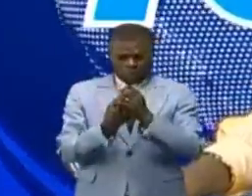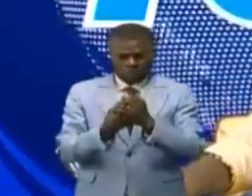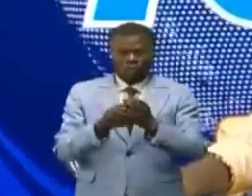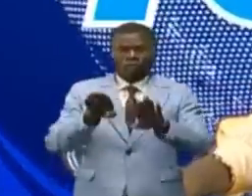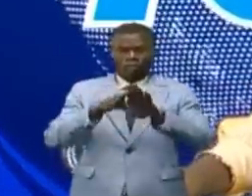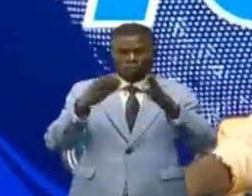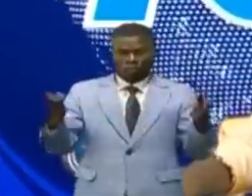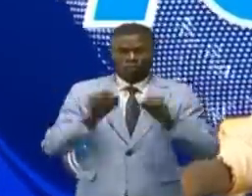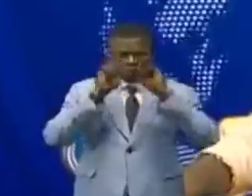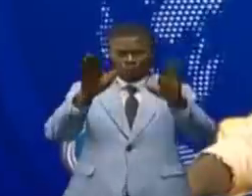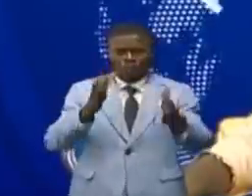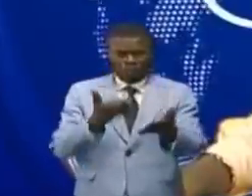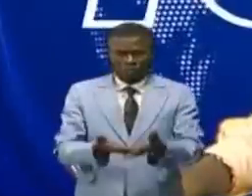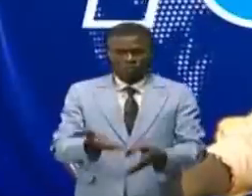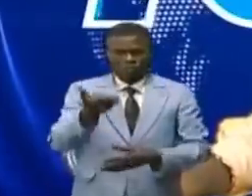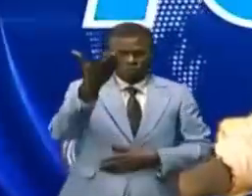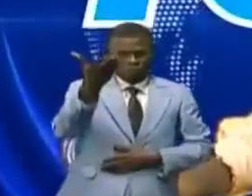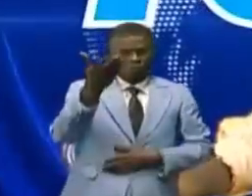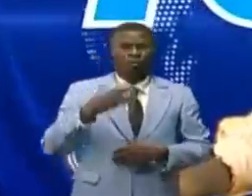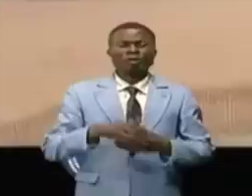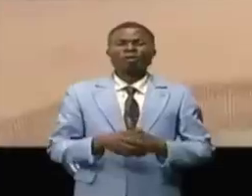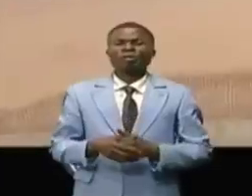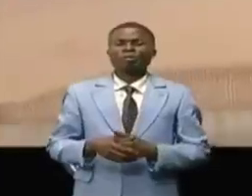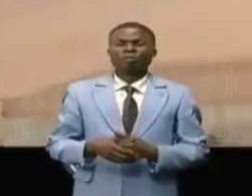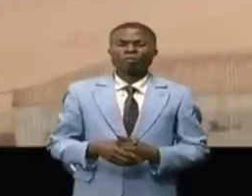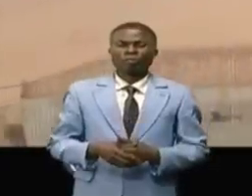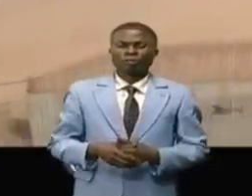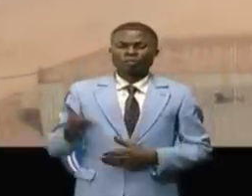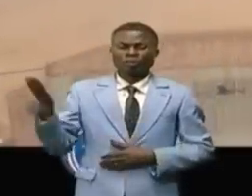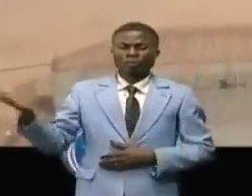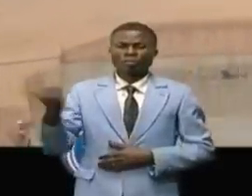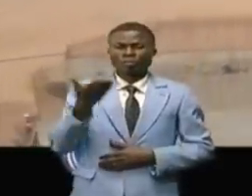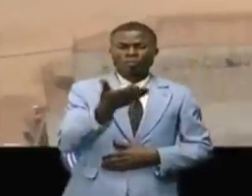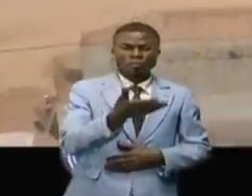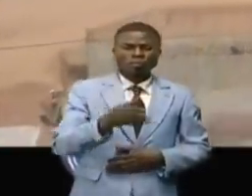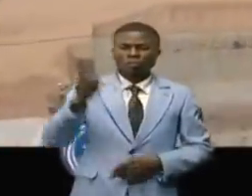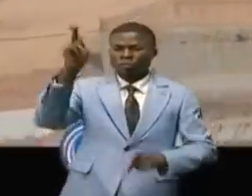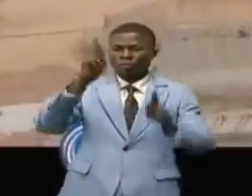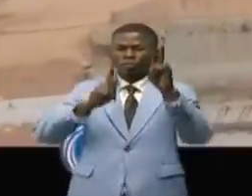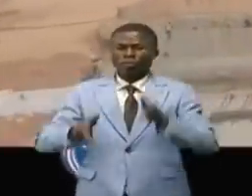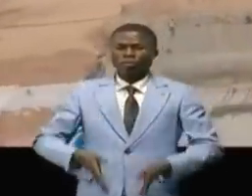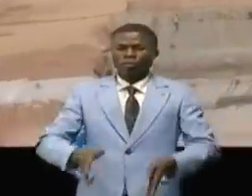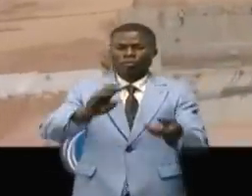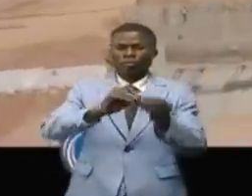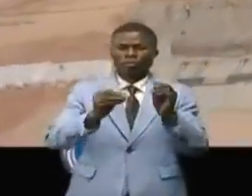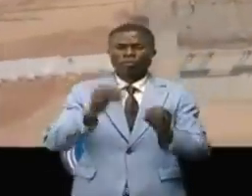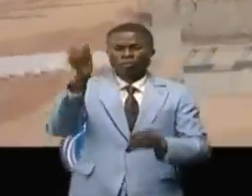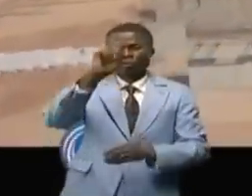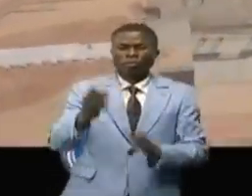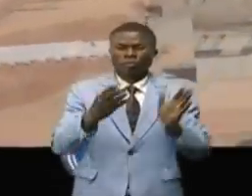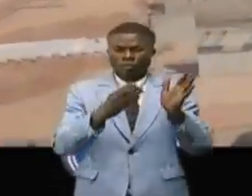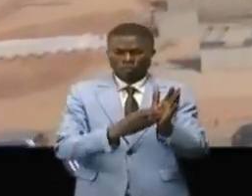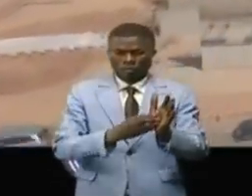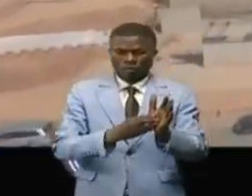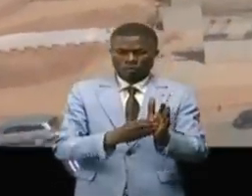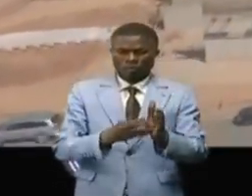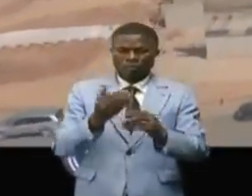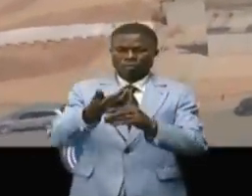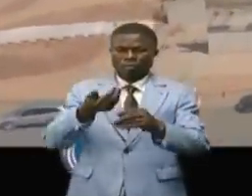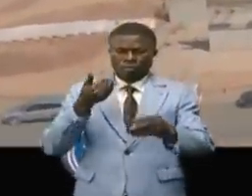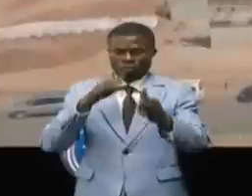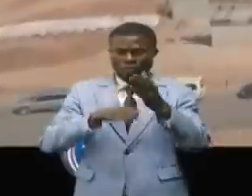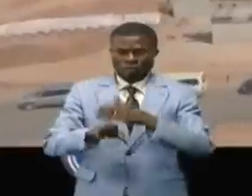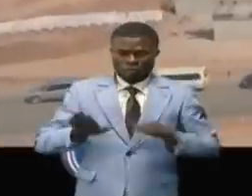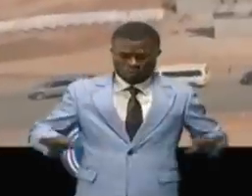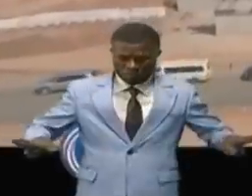Yolande vocal nous en parle dans son reportage de part et d'autre de la route nationale numéro 39 à l'entrée de la route de l'aéroport